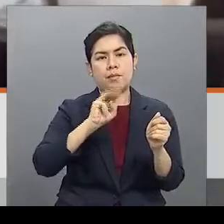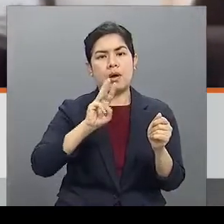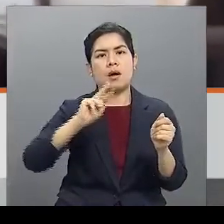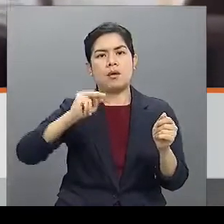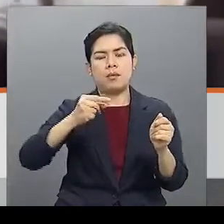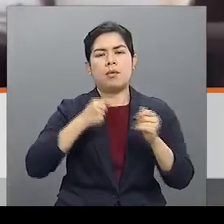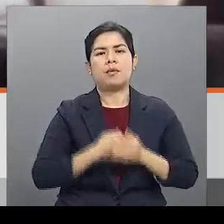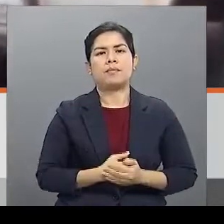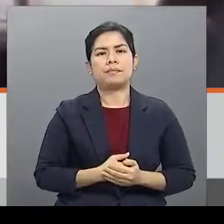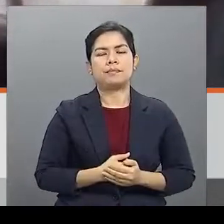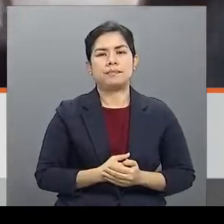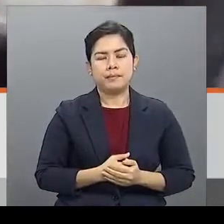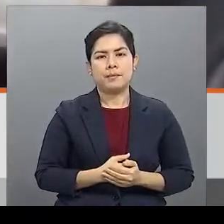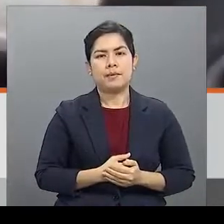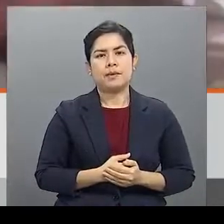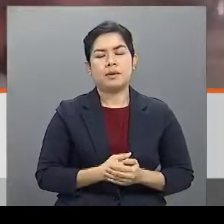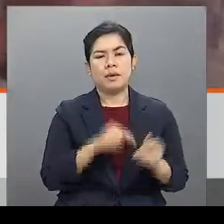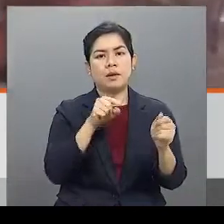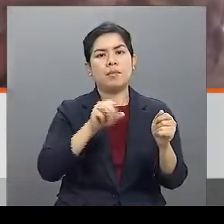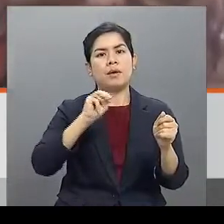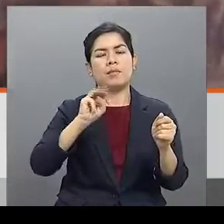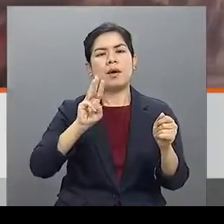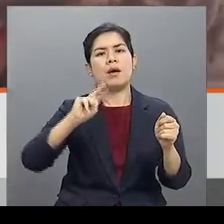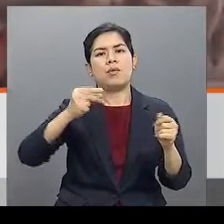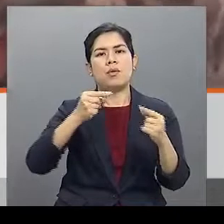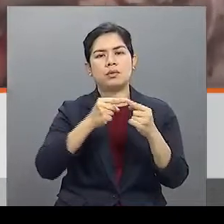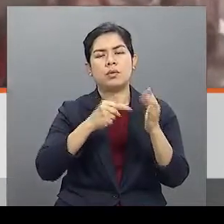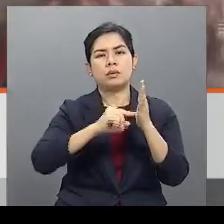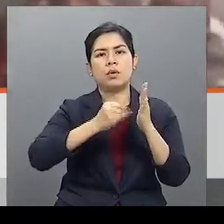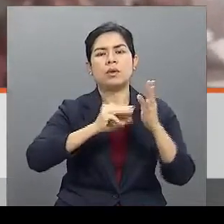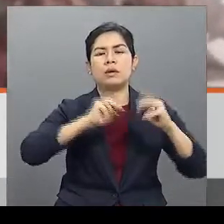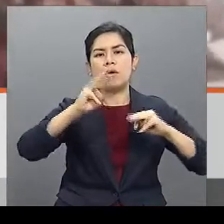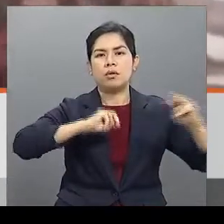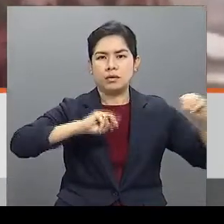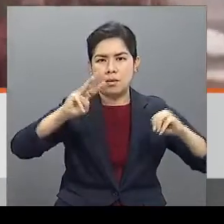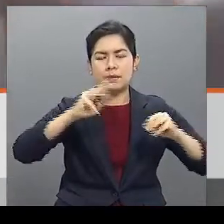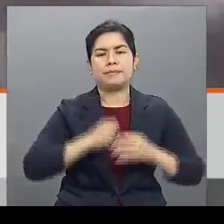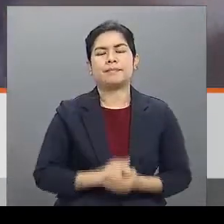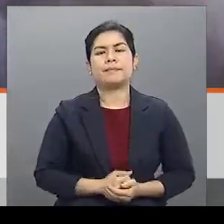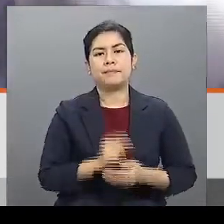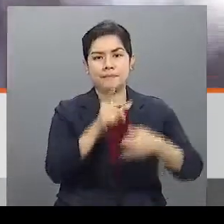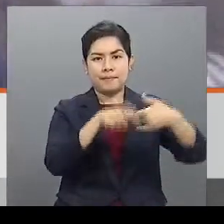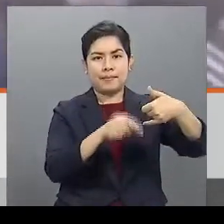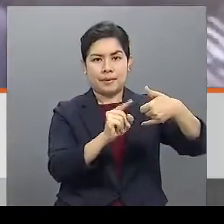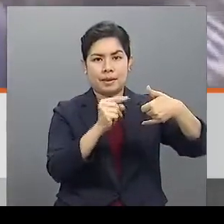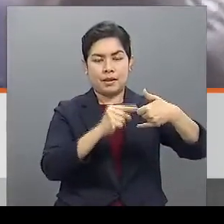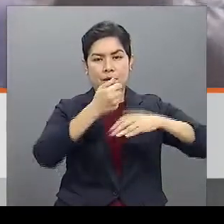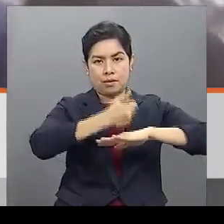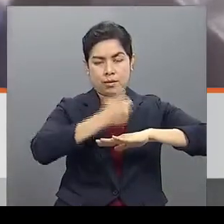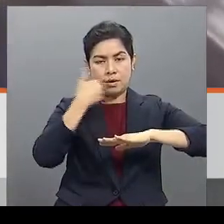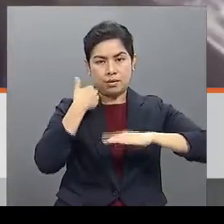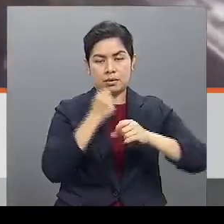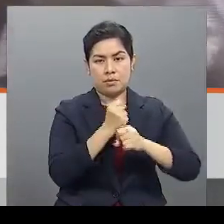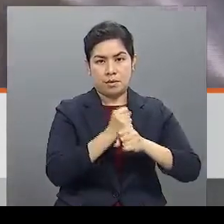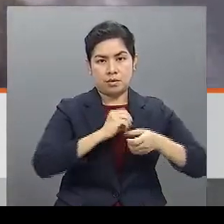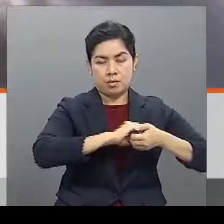าตำบลแม่เลอำเภอแม่วงจังหวัดนครสวรรค์นายพลอยจินดามั่นตุ่นเจ้าหน้าที่ซึ่งร่วมกับชาวบ้านก็ช่วยกัน